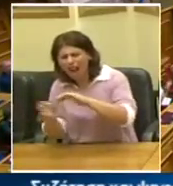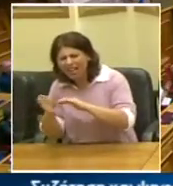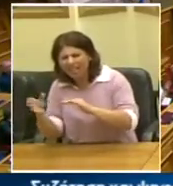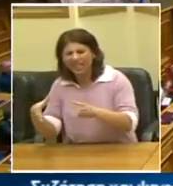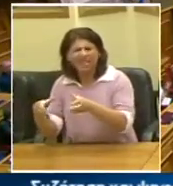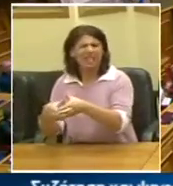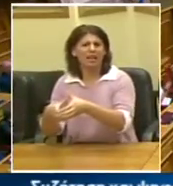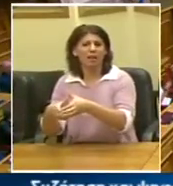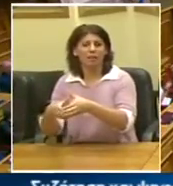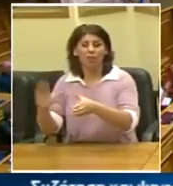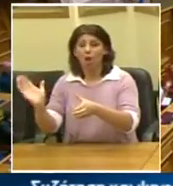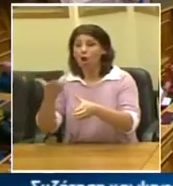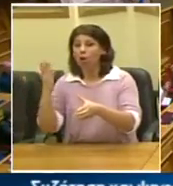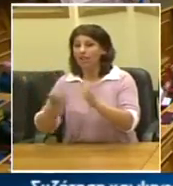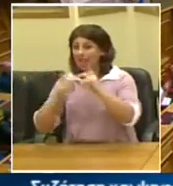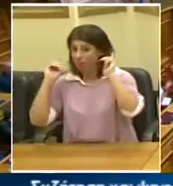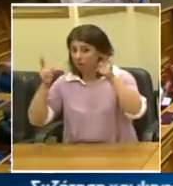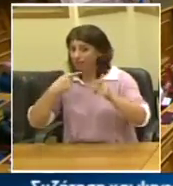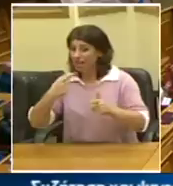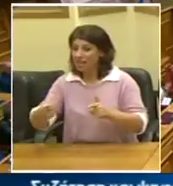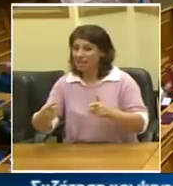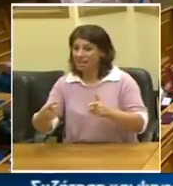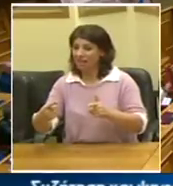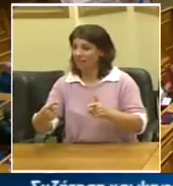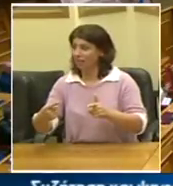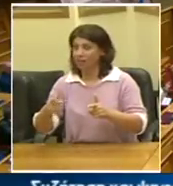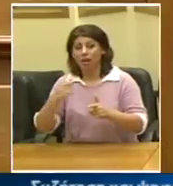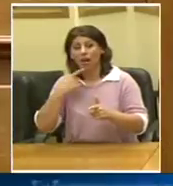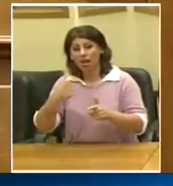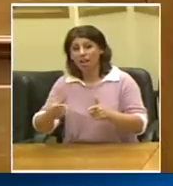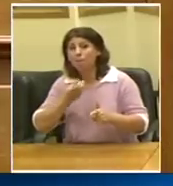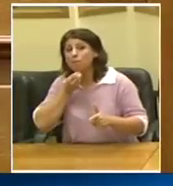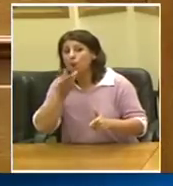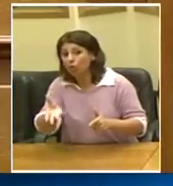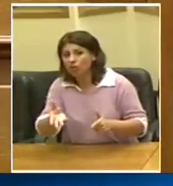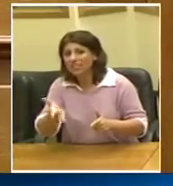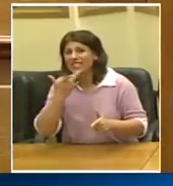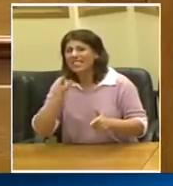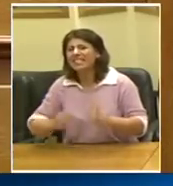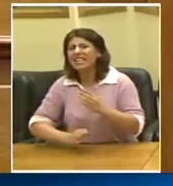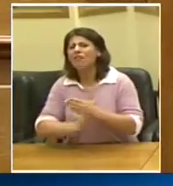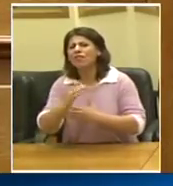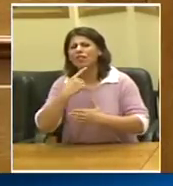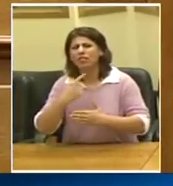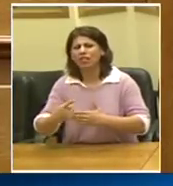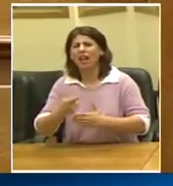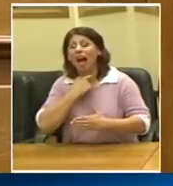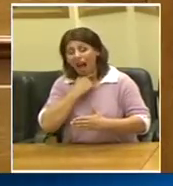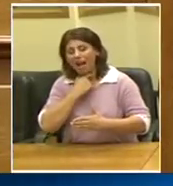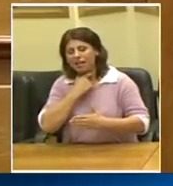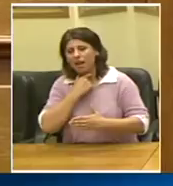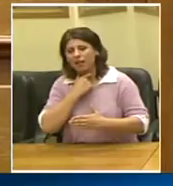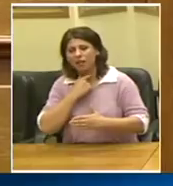Όταν η Νέα Δημοκρατία μιλάει για πραξικόπημα, μιλάει για προδοσία, η Χρυσή Αυγή θα μιλήσει για την ανάγκη